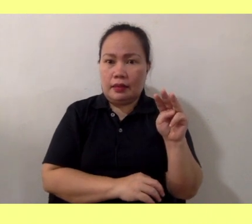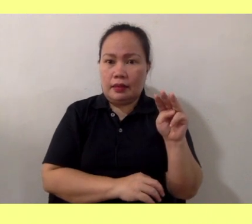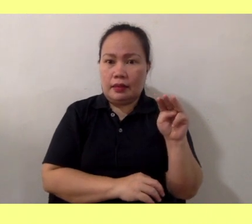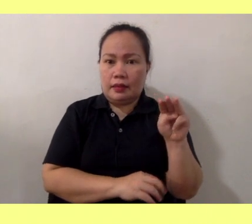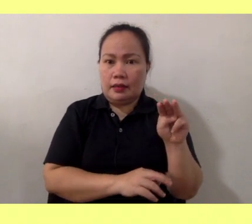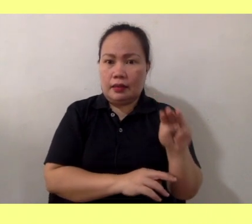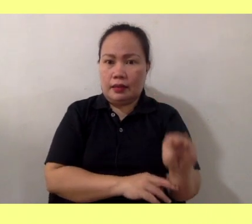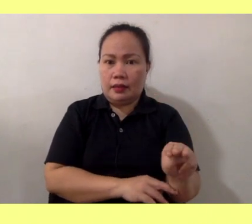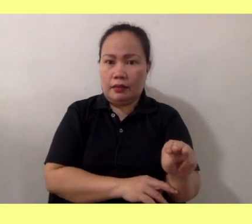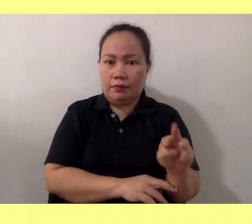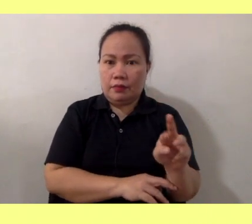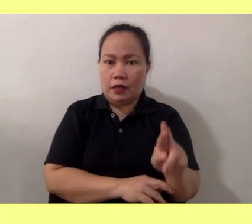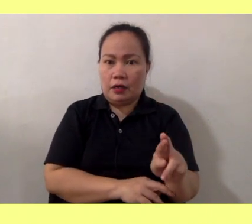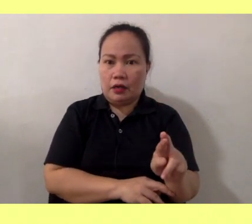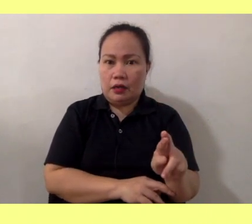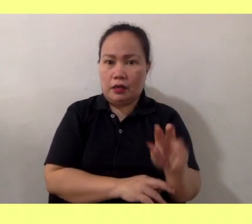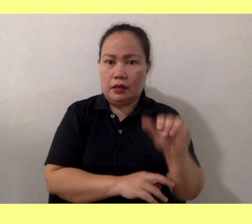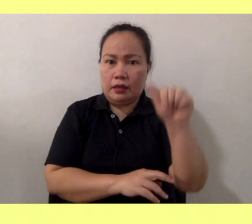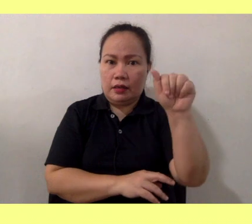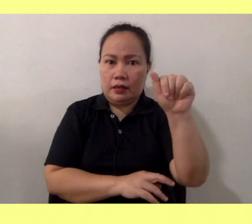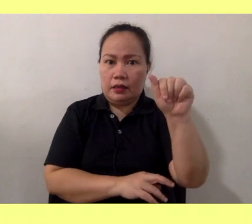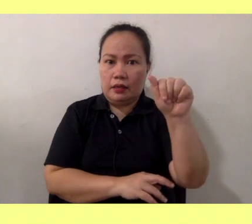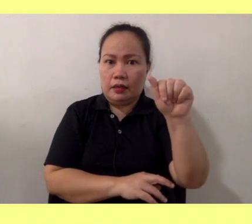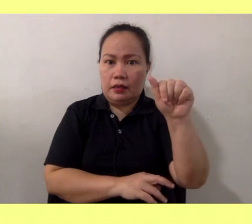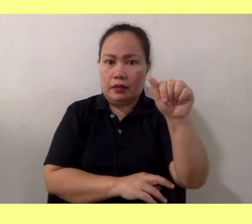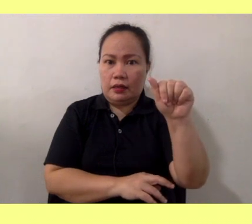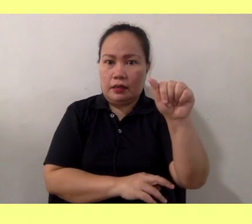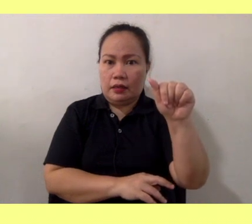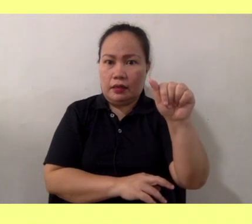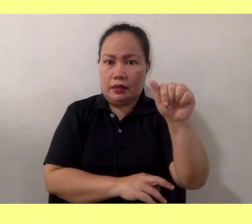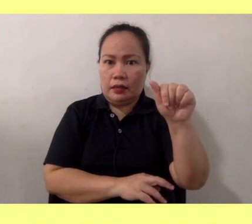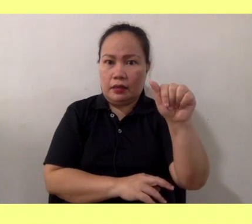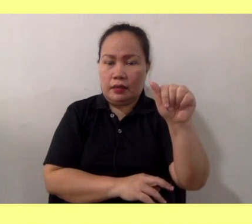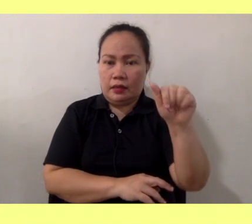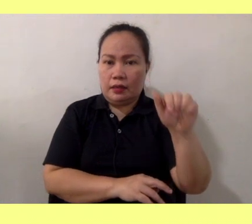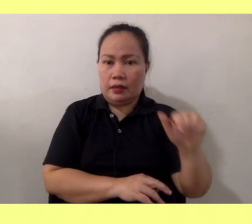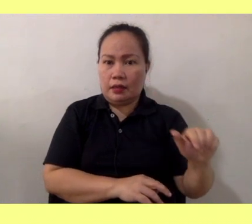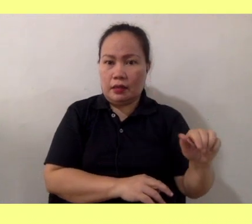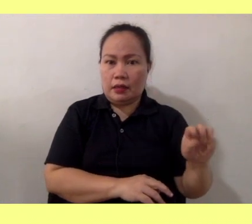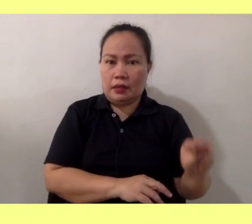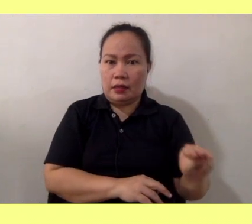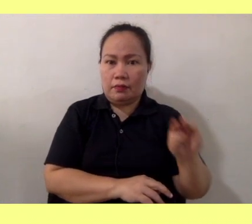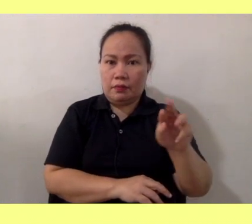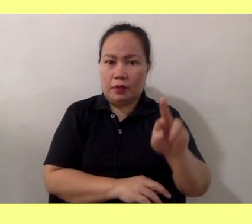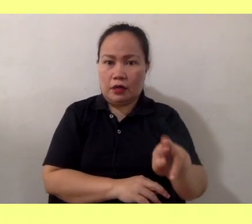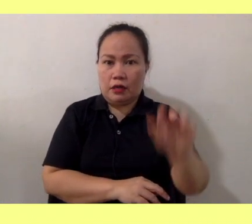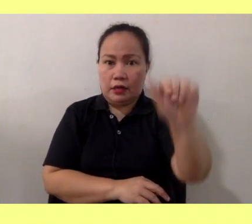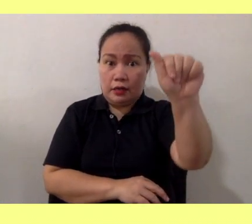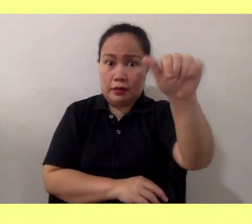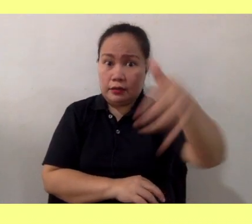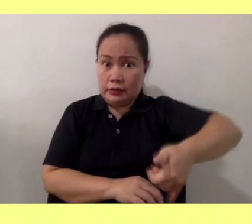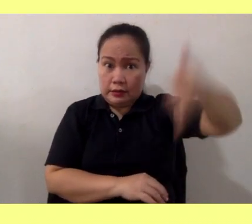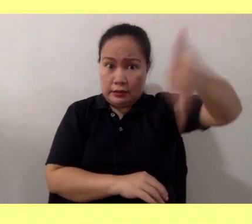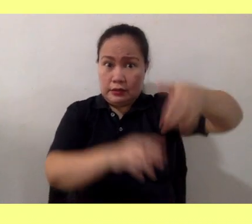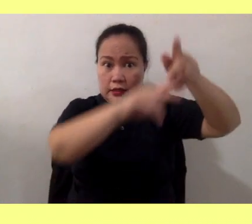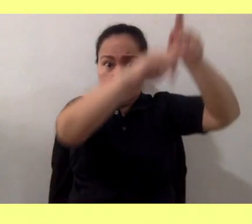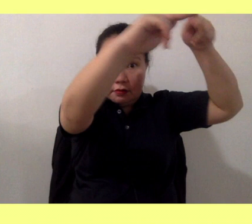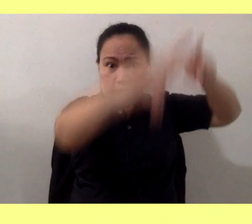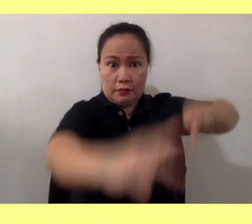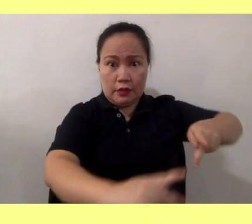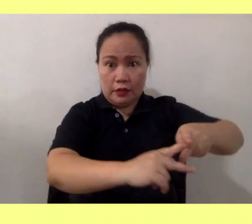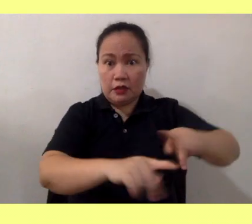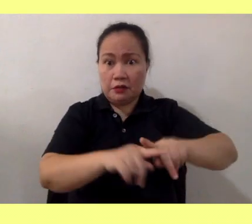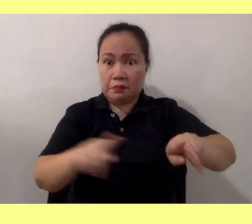A, and I. Ito si I. So, M, R, A, and I. So, si A